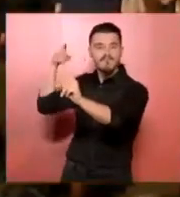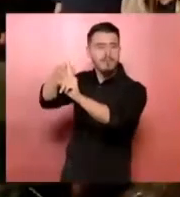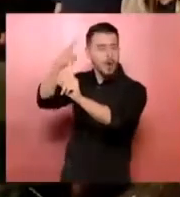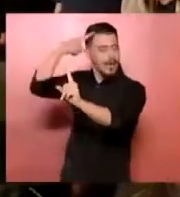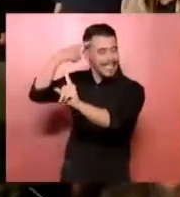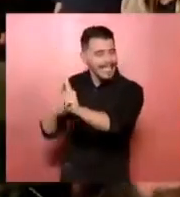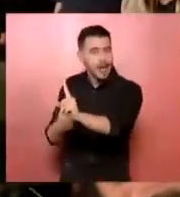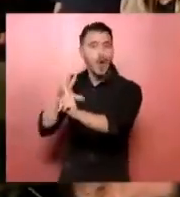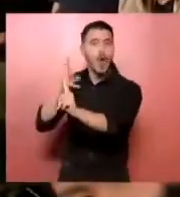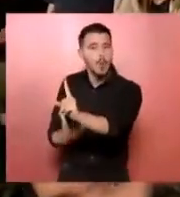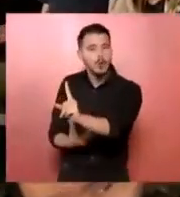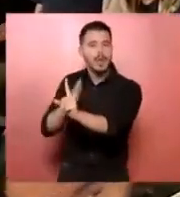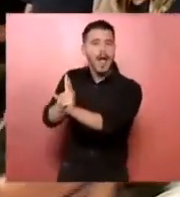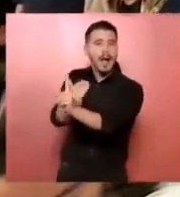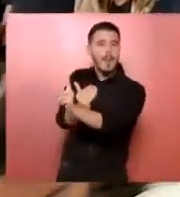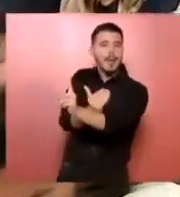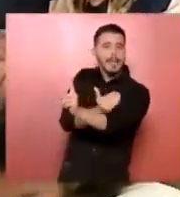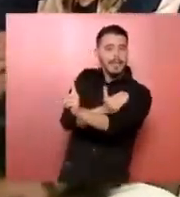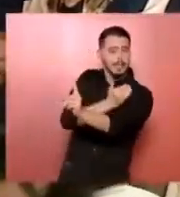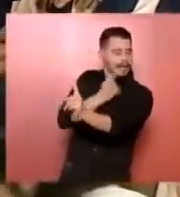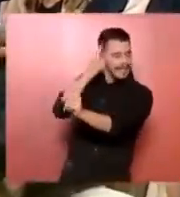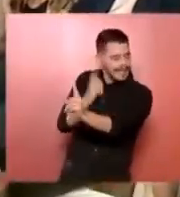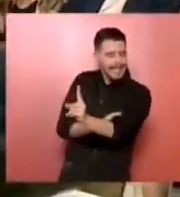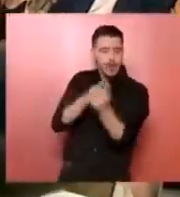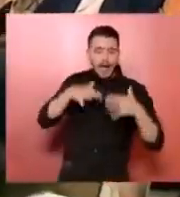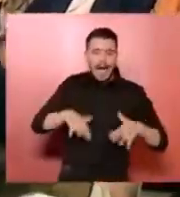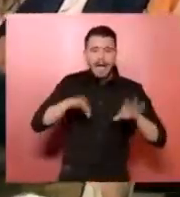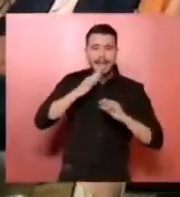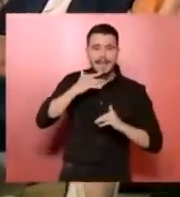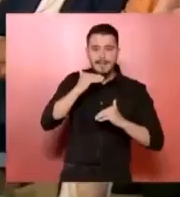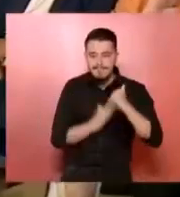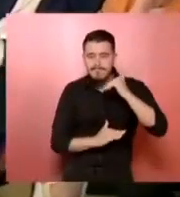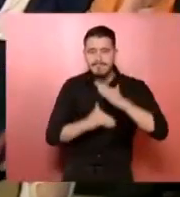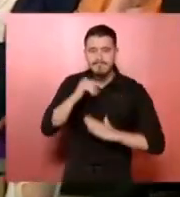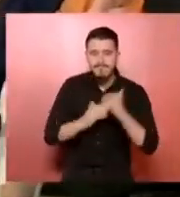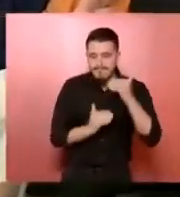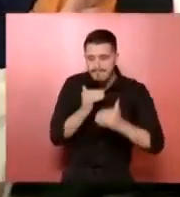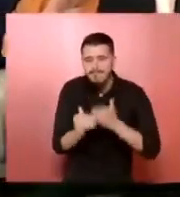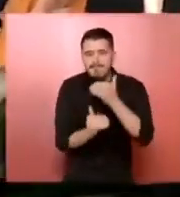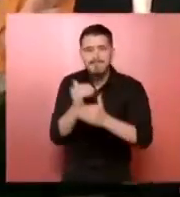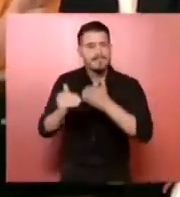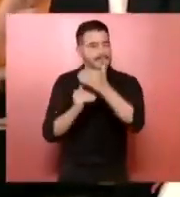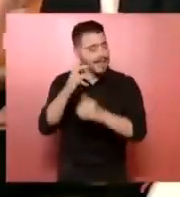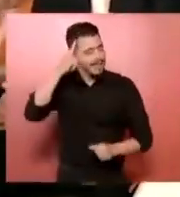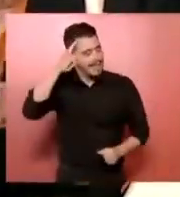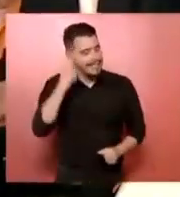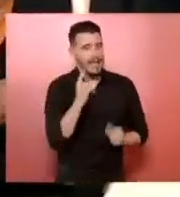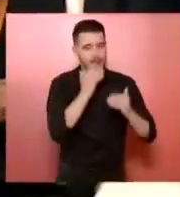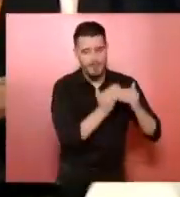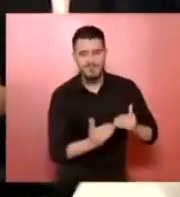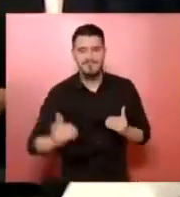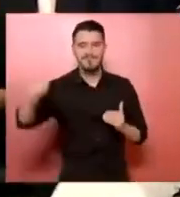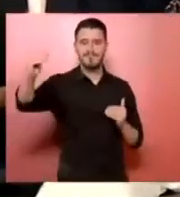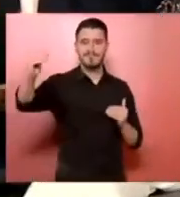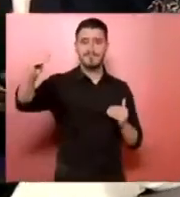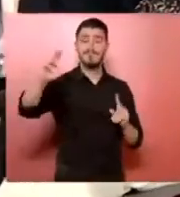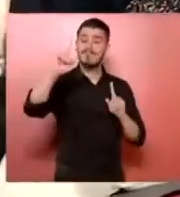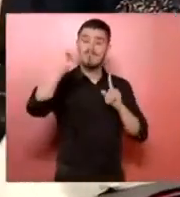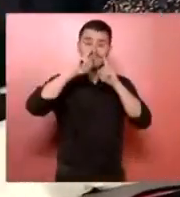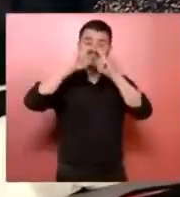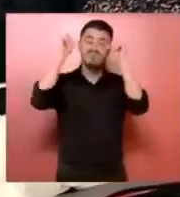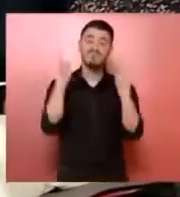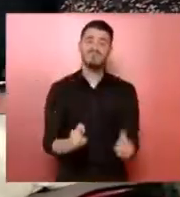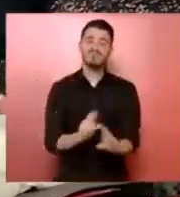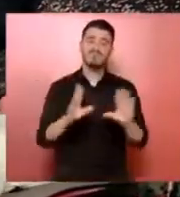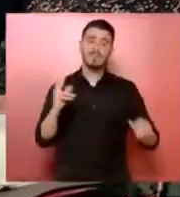αρχίσεις. Αλλά ξέρουμε και κάτι άλλο. Δεν γίνεται τίποτα αυτό, από αυτά, όλα αυτά που είπαμε, χωρίς την κοινωνία μαζί